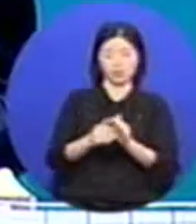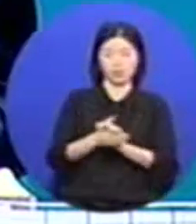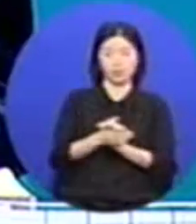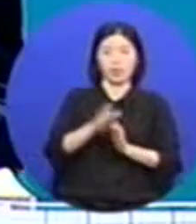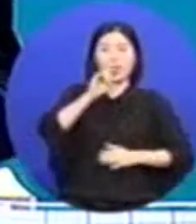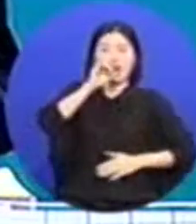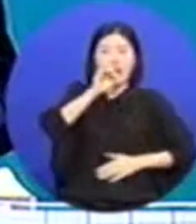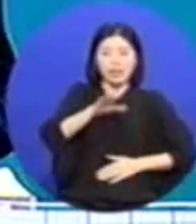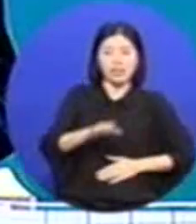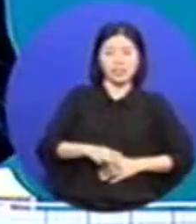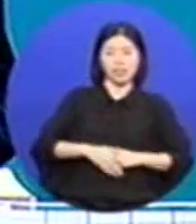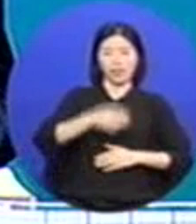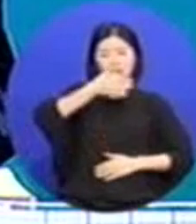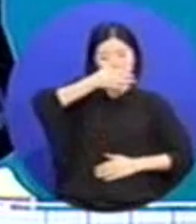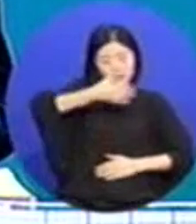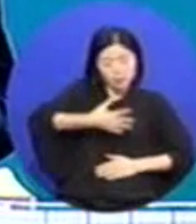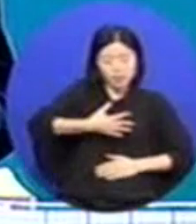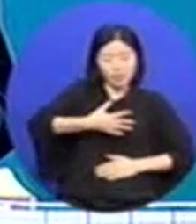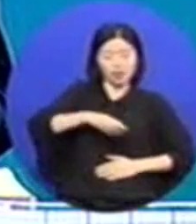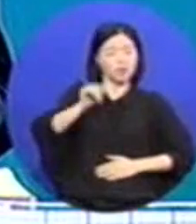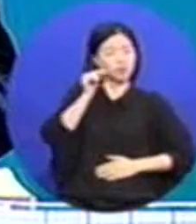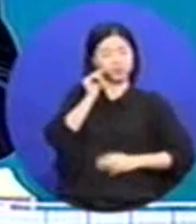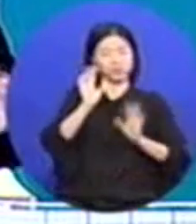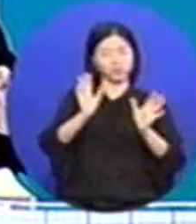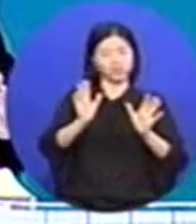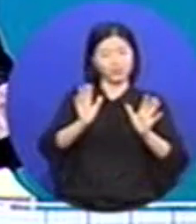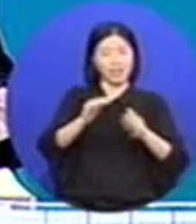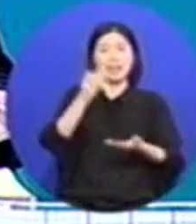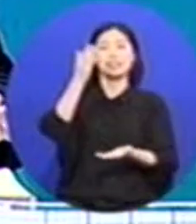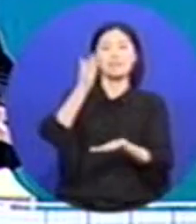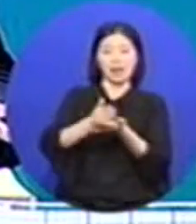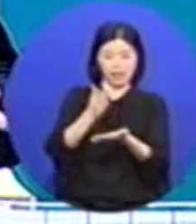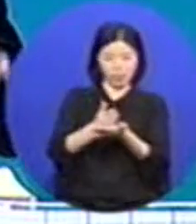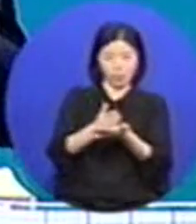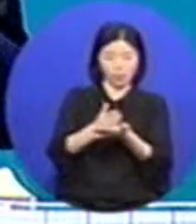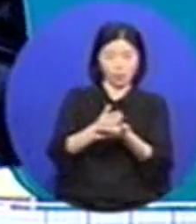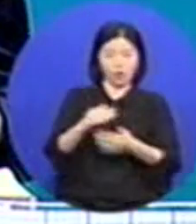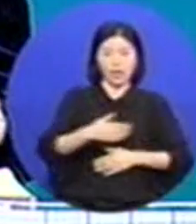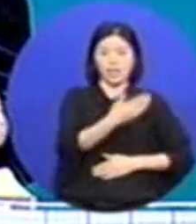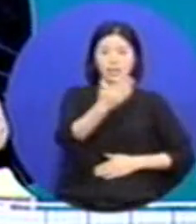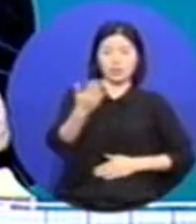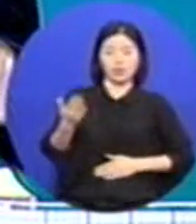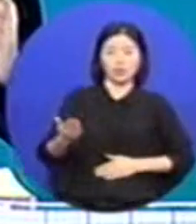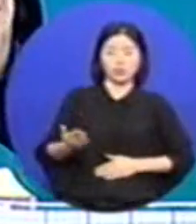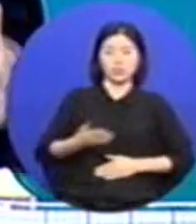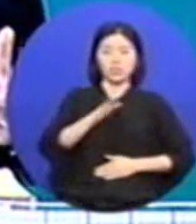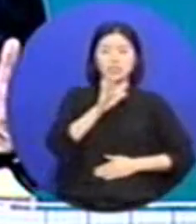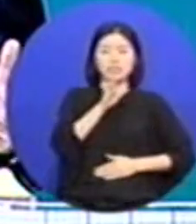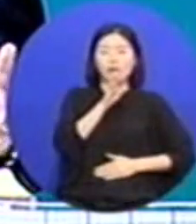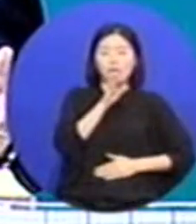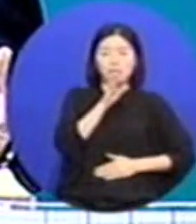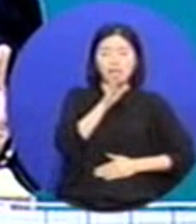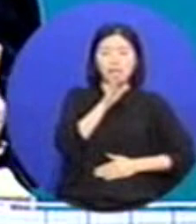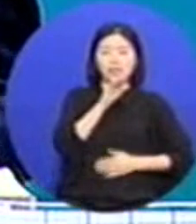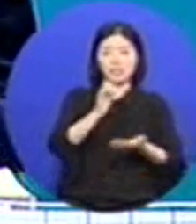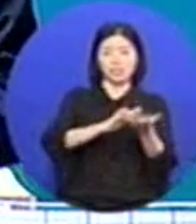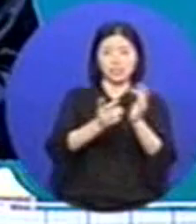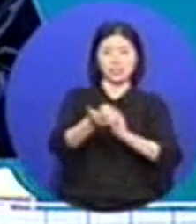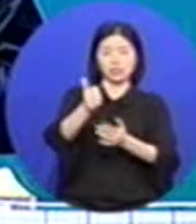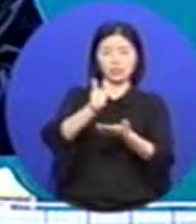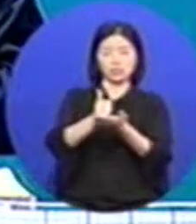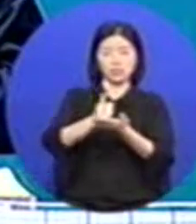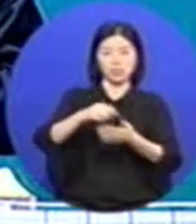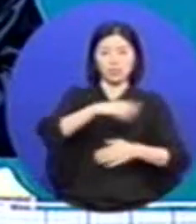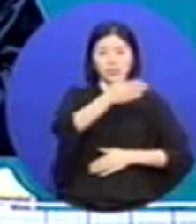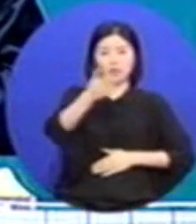된다 힘들다 못하겠다 그러지 말고 여러분이 정말 예수님을 여러분의